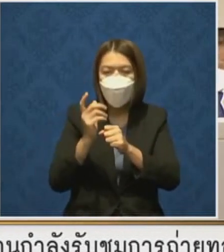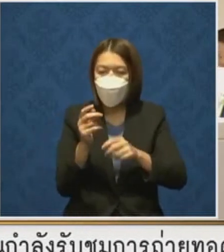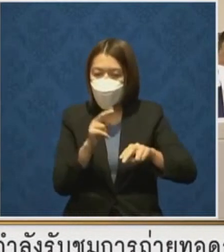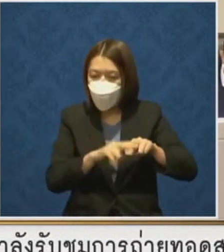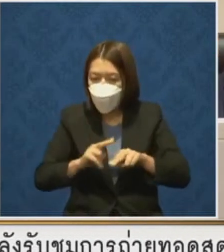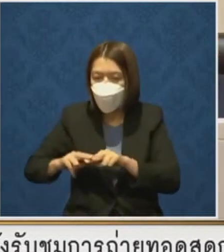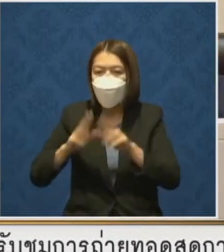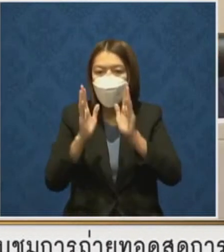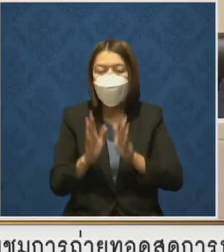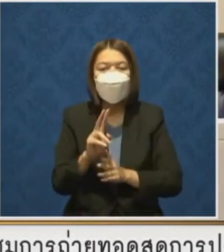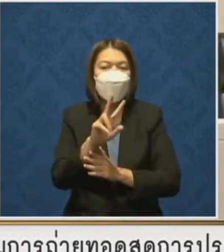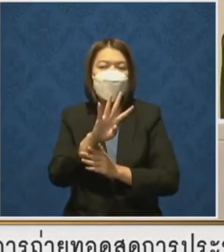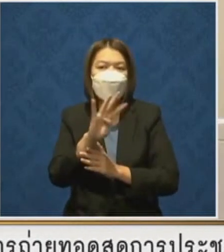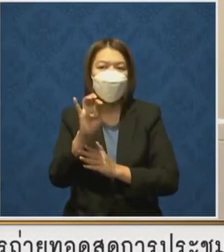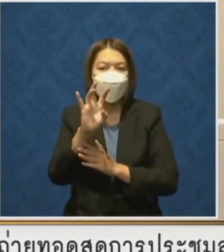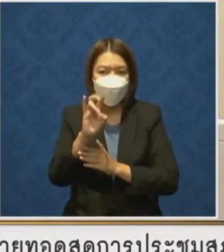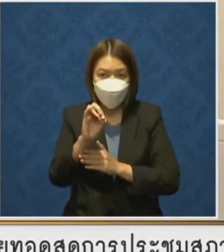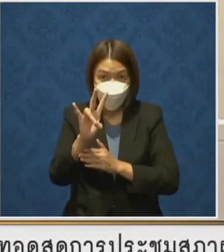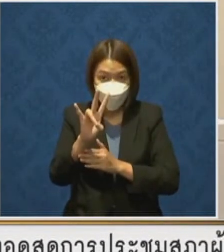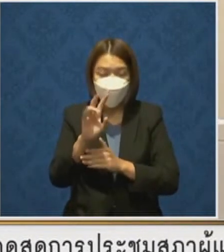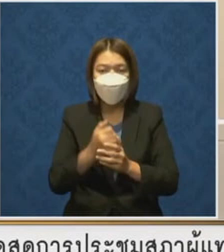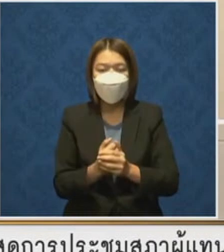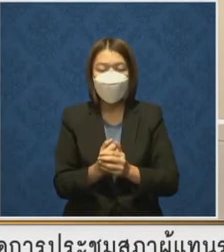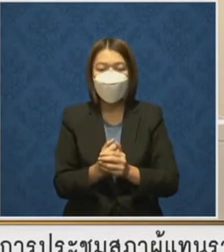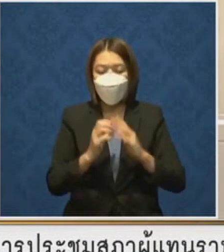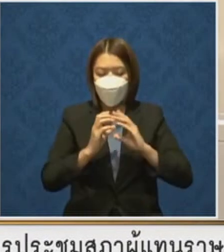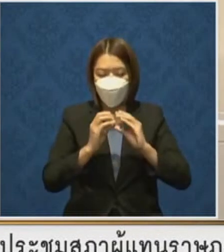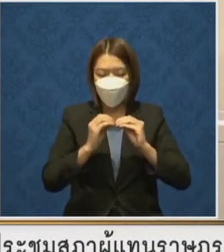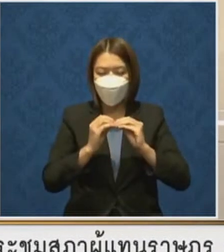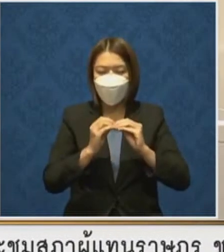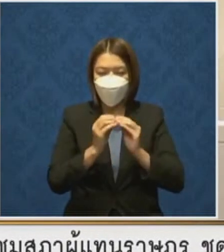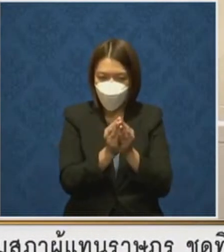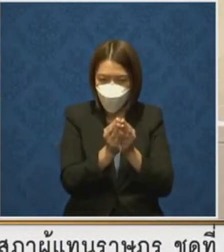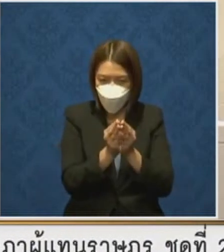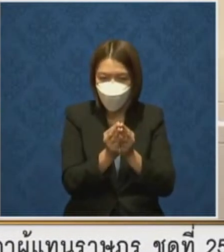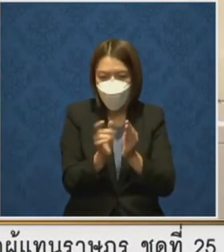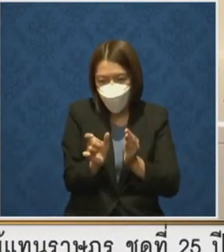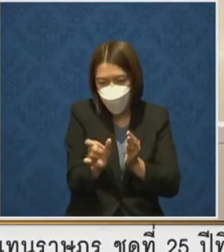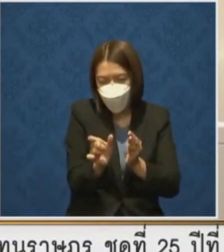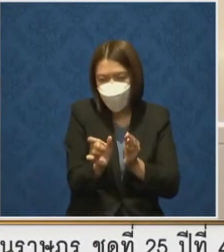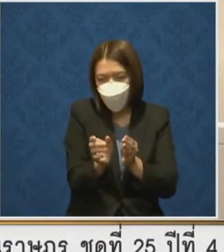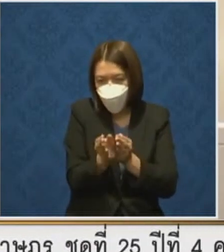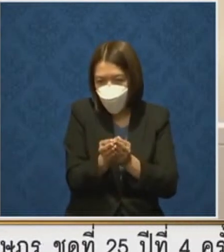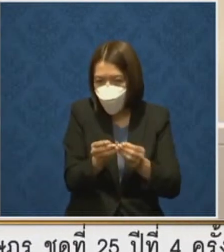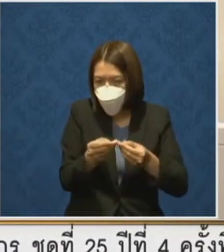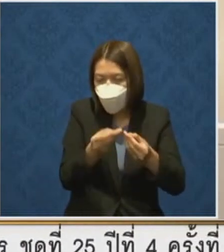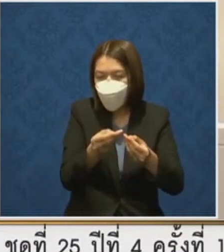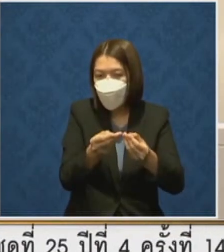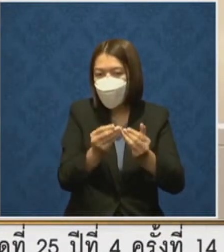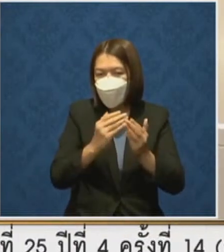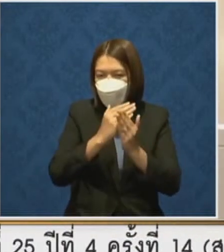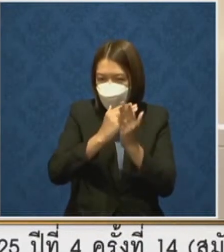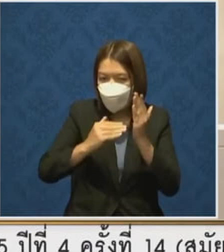าไม่ขึ้นตรงกับพักน ะ ในก้าวไกลมีทั้งหกอย่างน้อยมีหกเสียงหกจงคนเจ็ดคนที่ถือว่